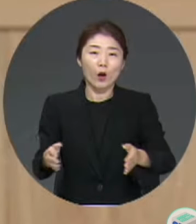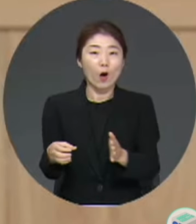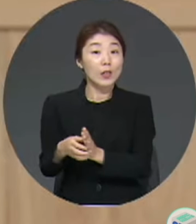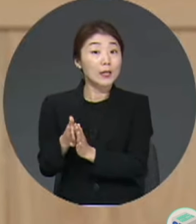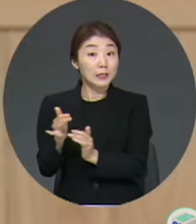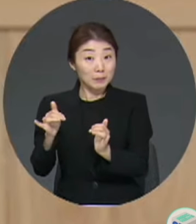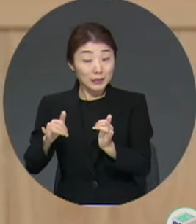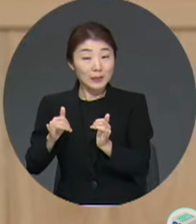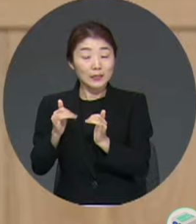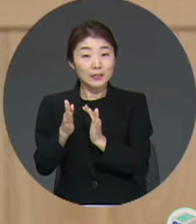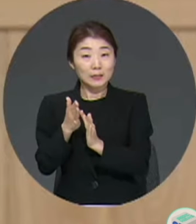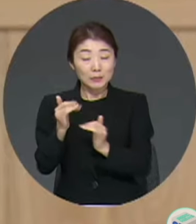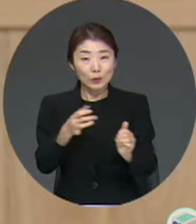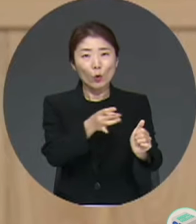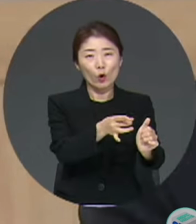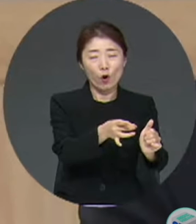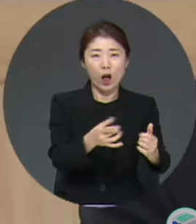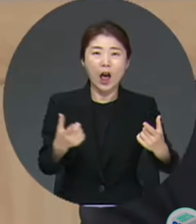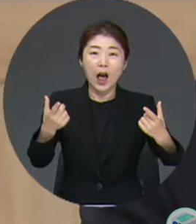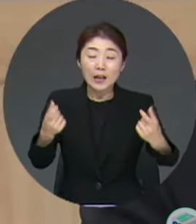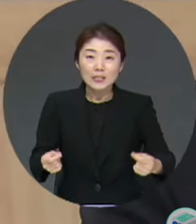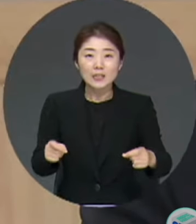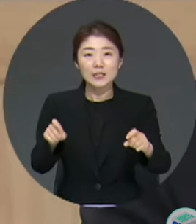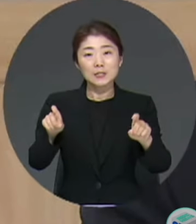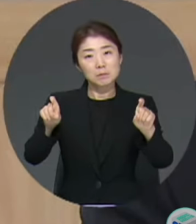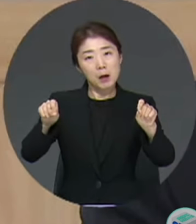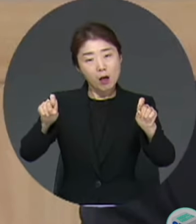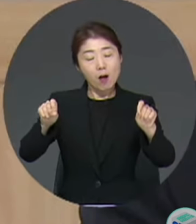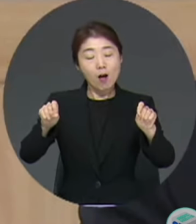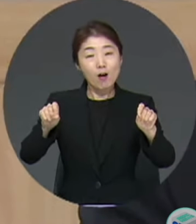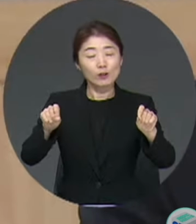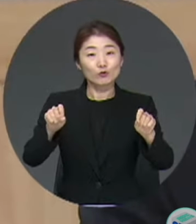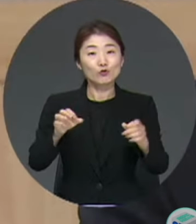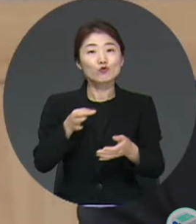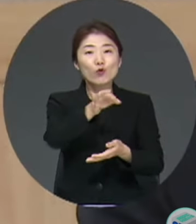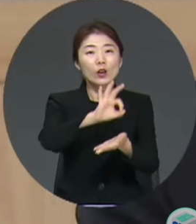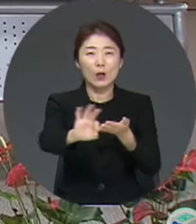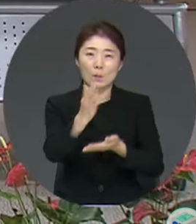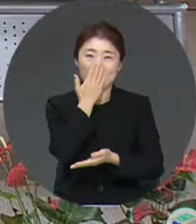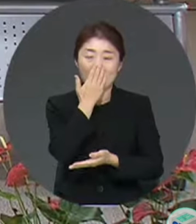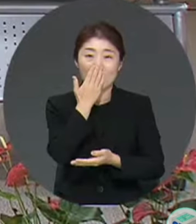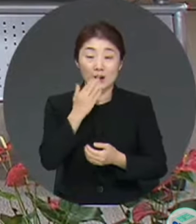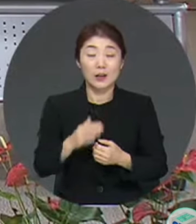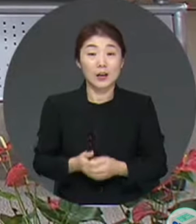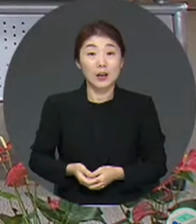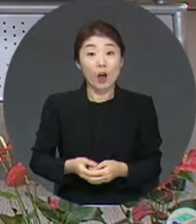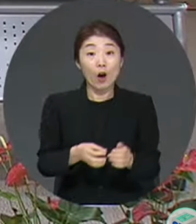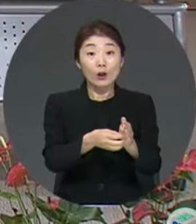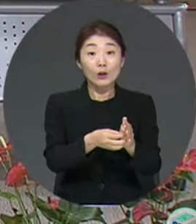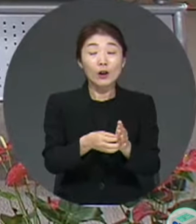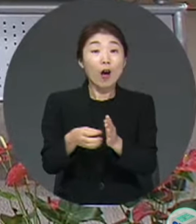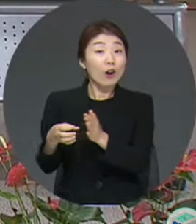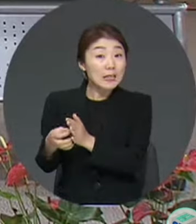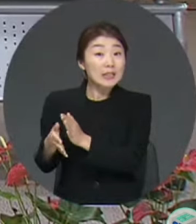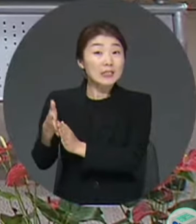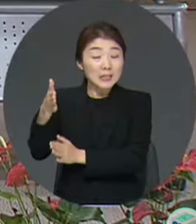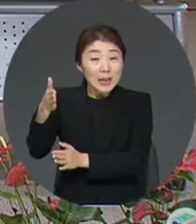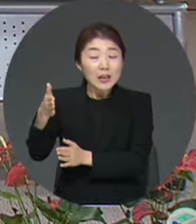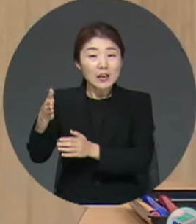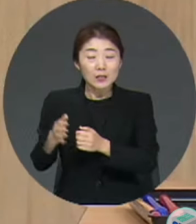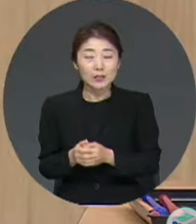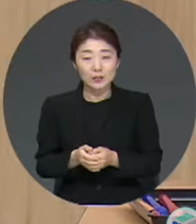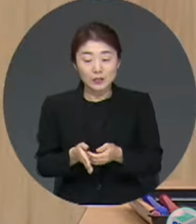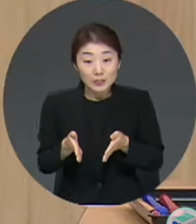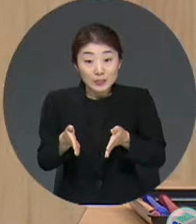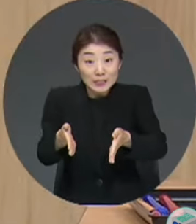시민들도 통영 시민과 같이 10만 원에 이용한다는 내용입니다. 거제시는 화장시설 진입로